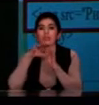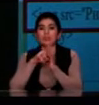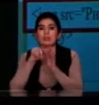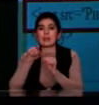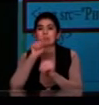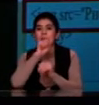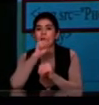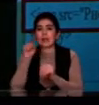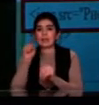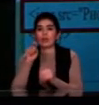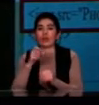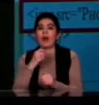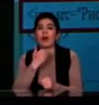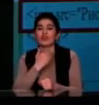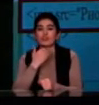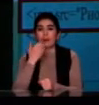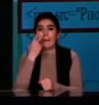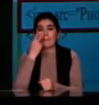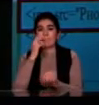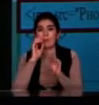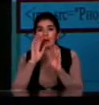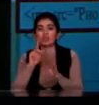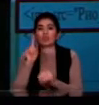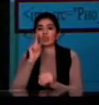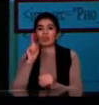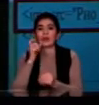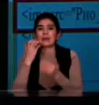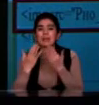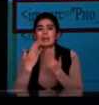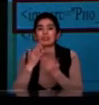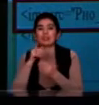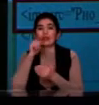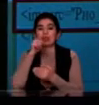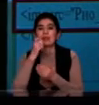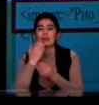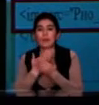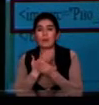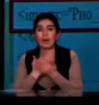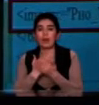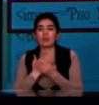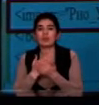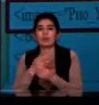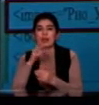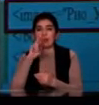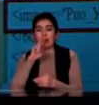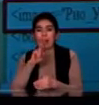текущей строки. Я хочу сейчас показать, что если вы, например, я буква,